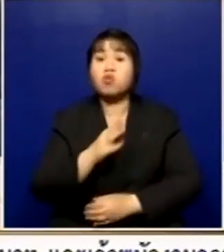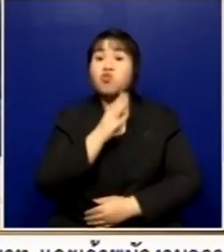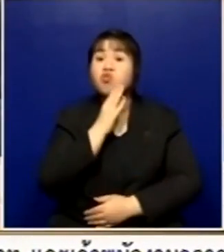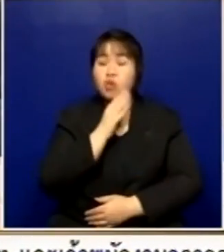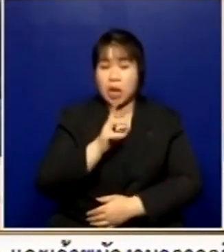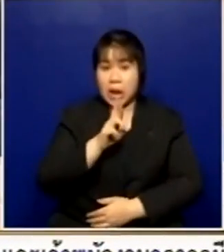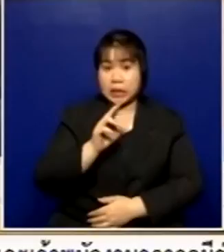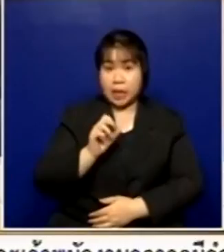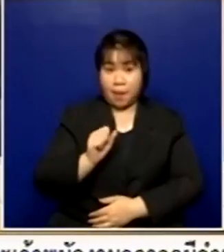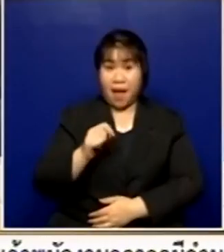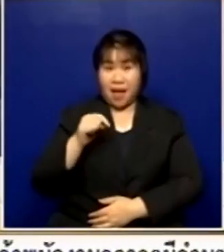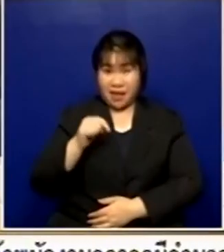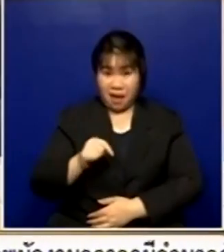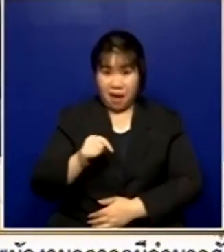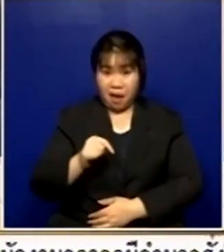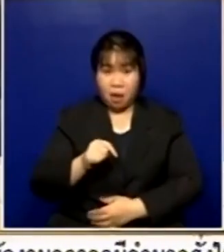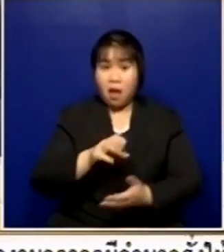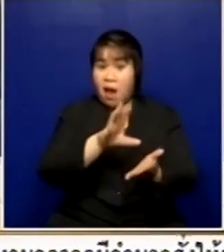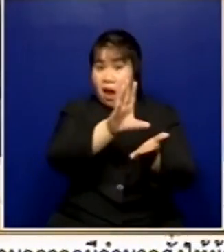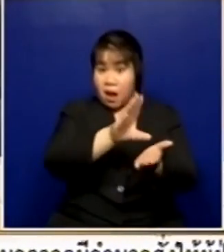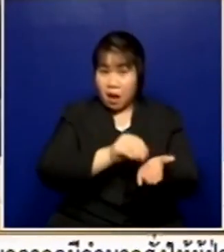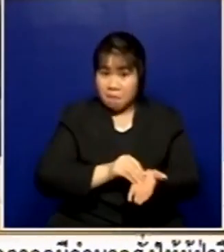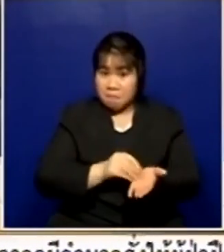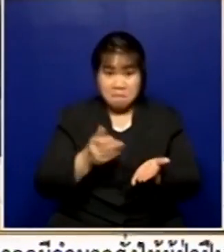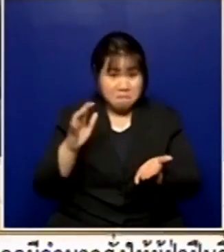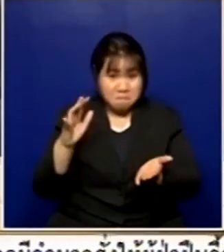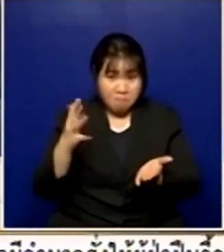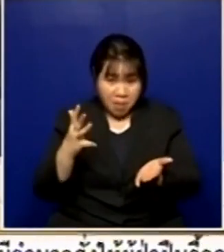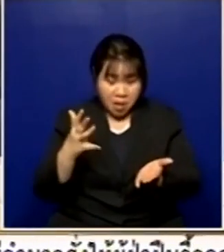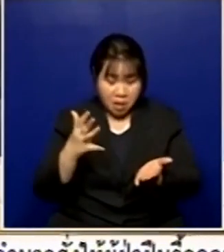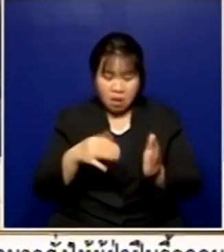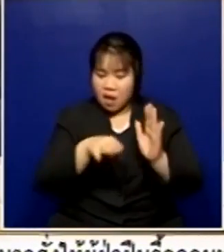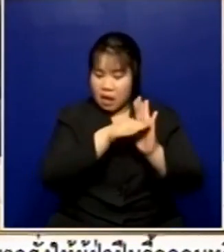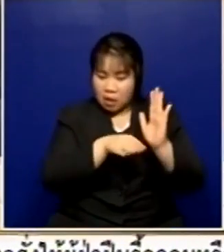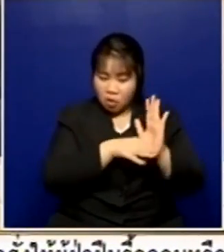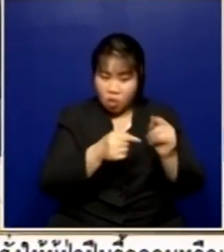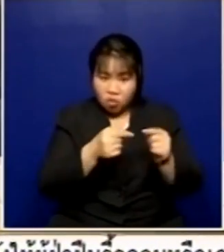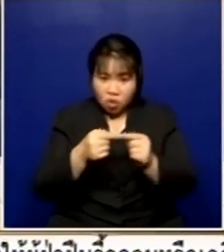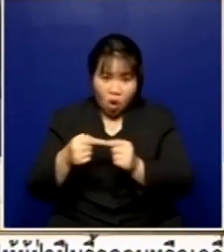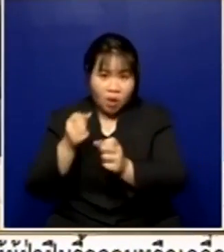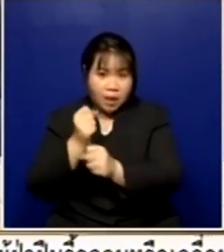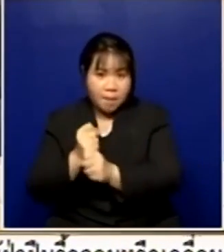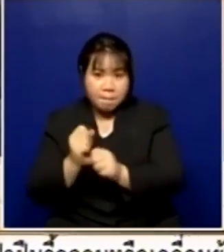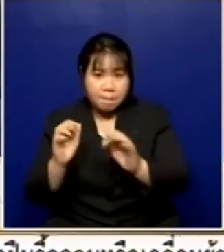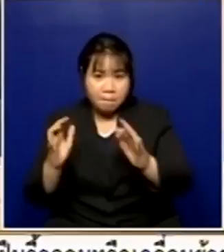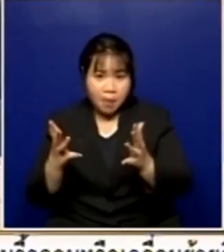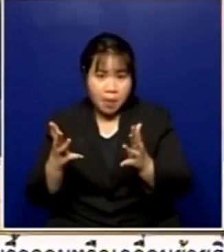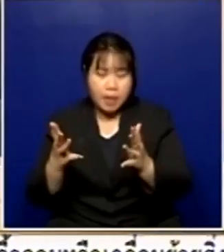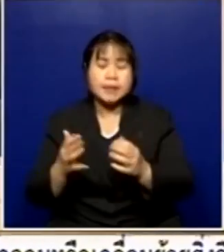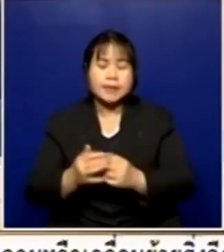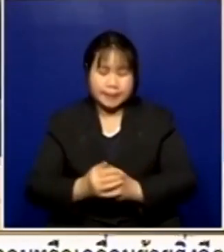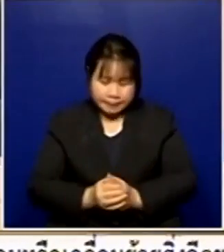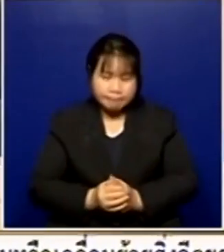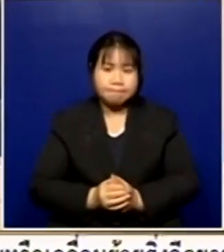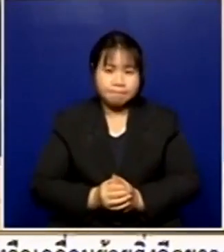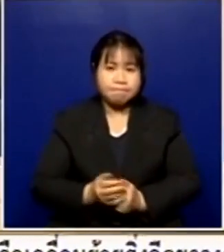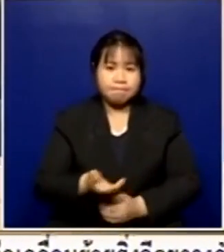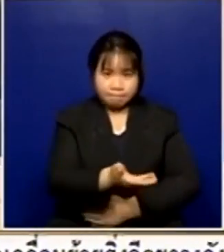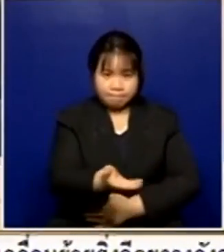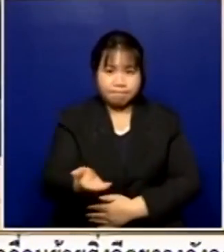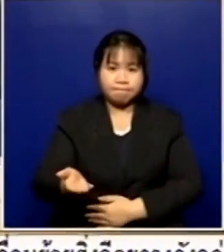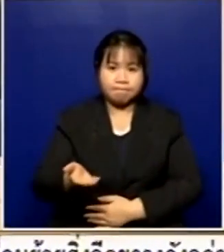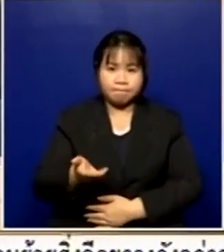ไม่แม้แต่เพียงรับเอาไว้เพื่อพิจารณาในขั้นตอนต่อไปมีท่านสมาชิกทุกท่านก็คง